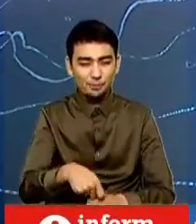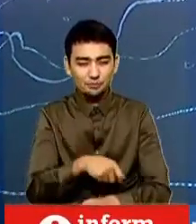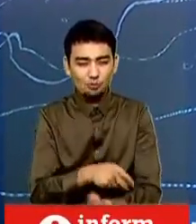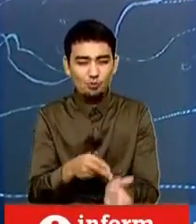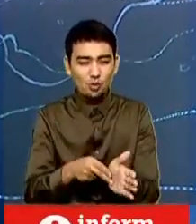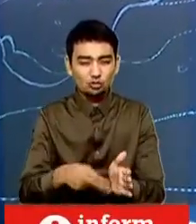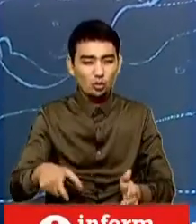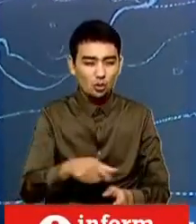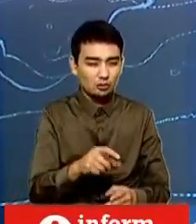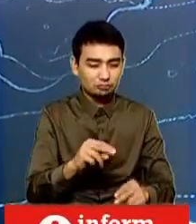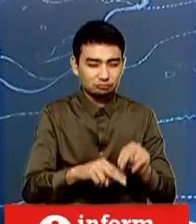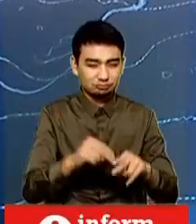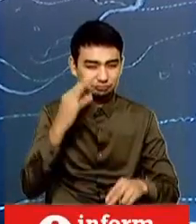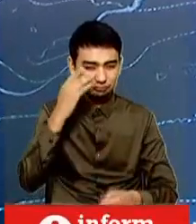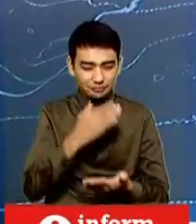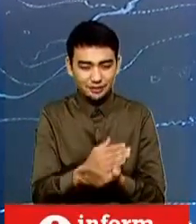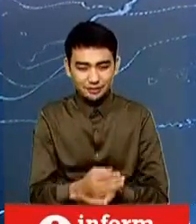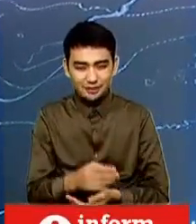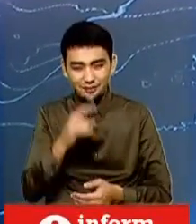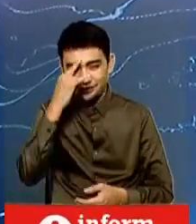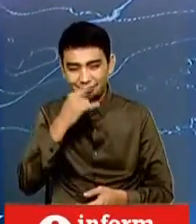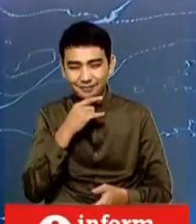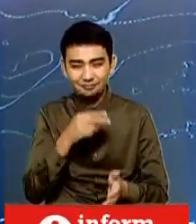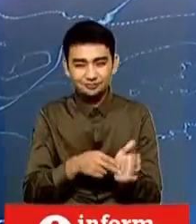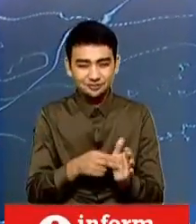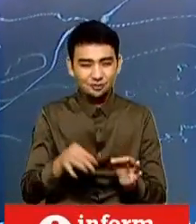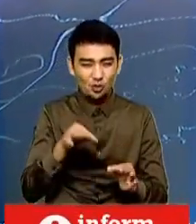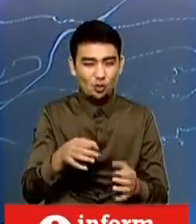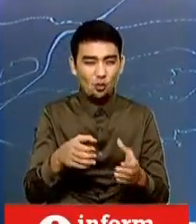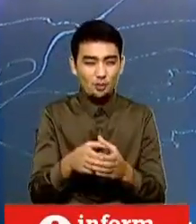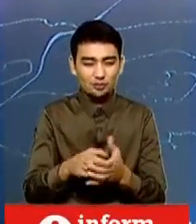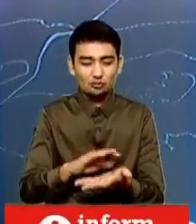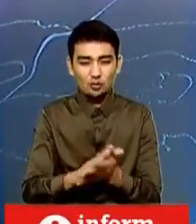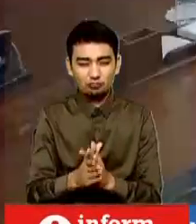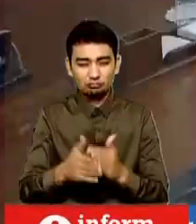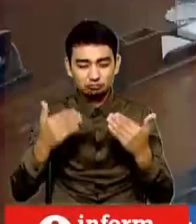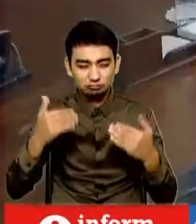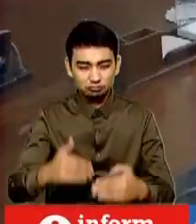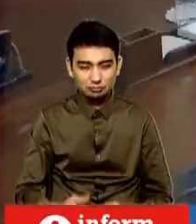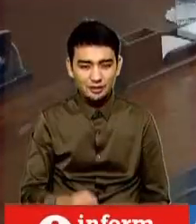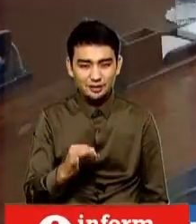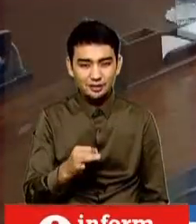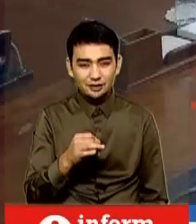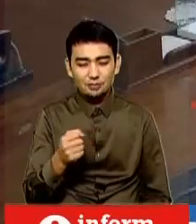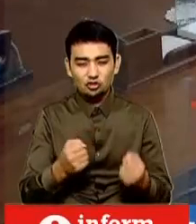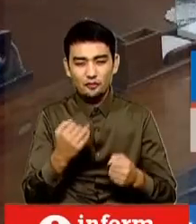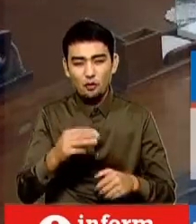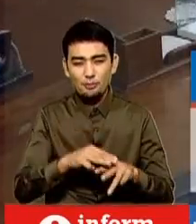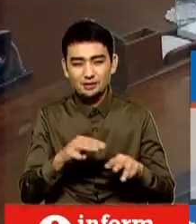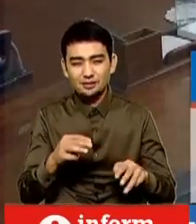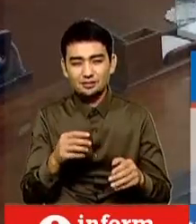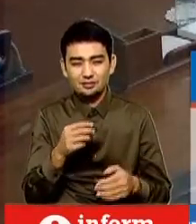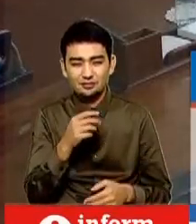Әлихан Смайылов Қазақстан темір жолы ұлттық компаниясы қызметкерлерімен өткізген кеңесте айтты. Көлік министрінің сөзінше 10 айда